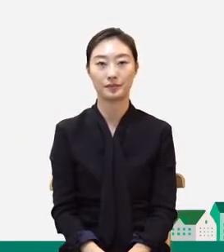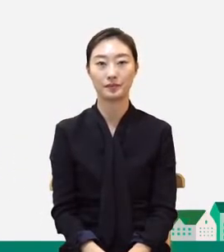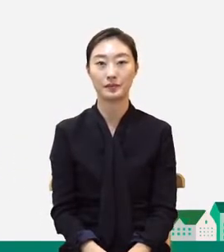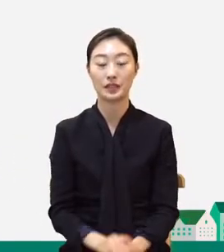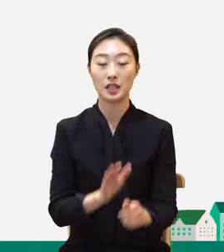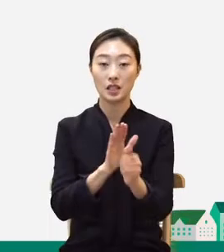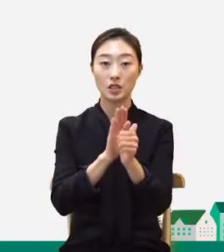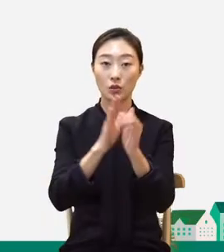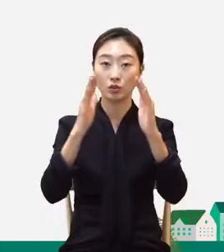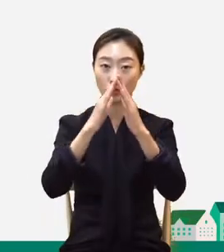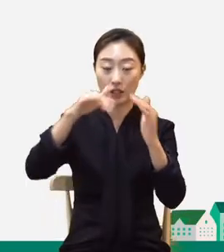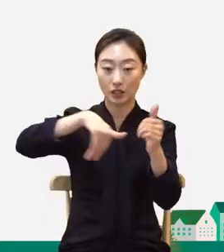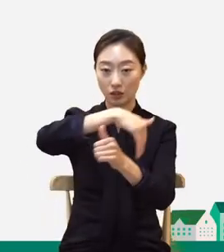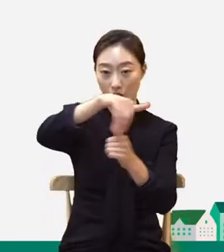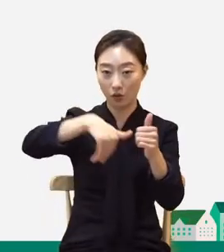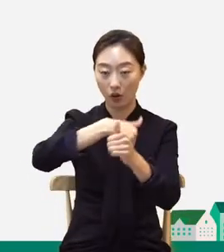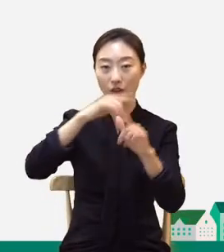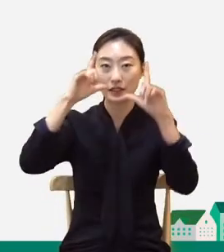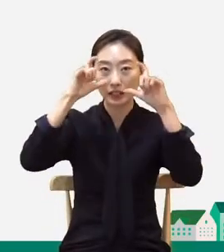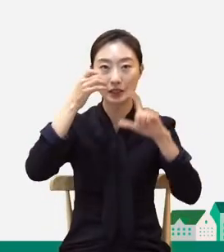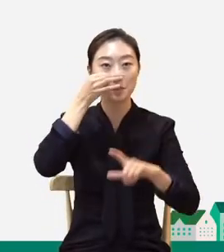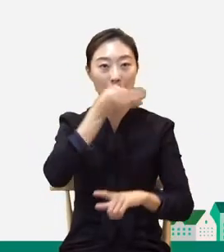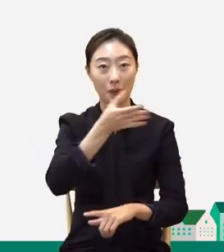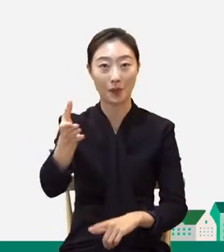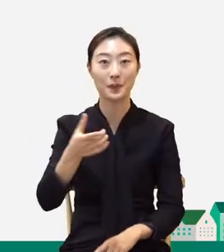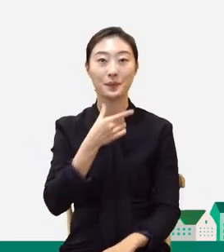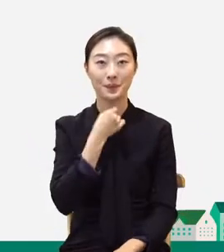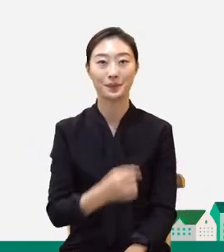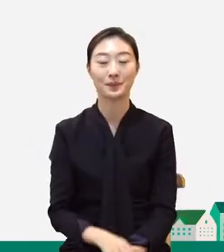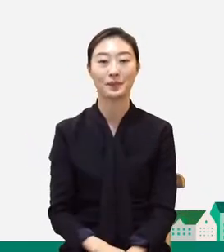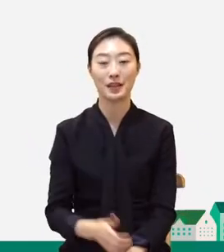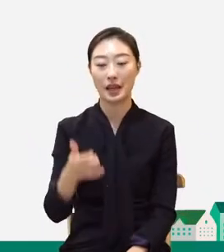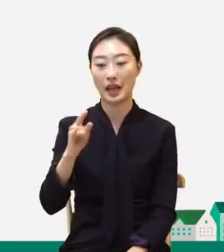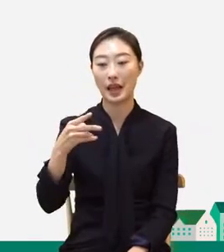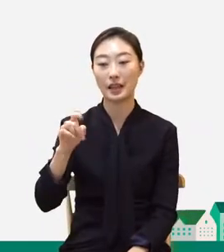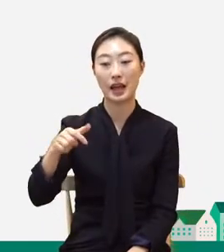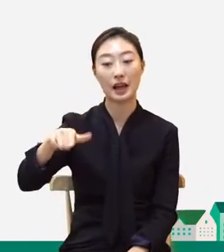지원주택 전경을 보여드리겠습니다. 해당 길인데요.